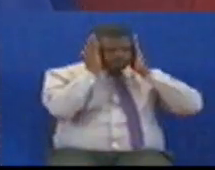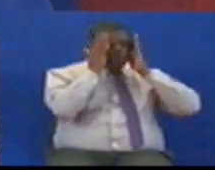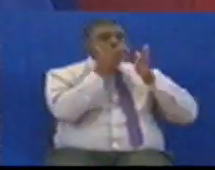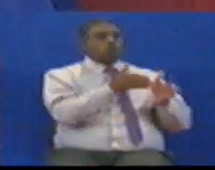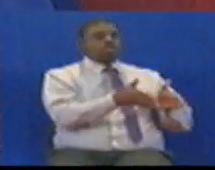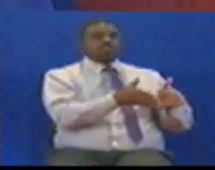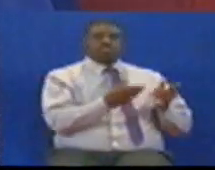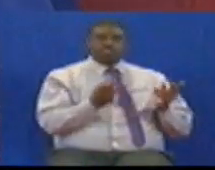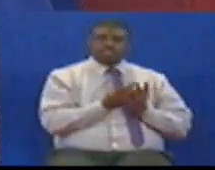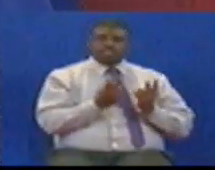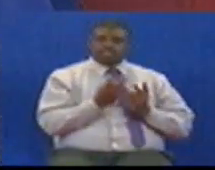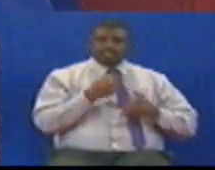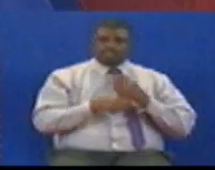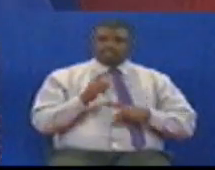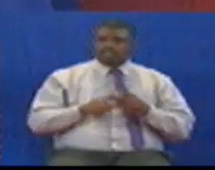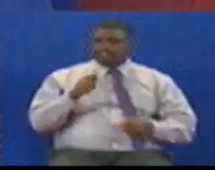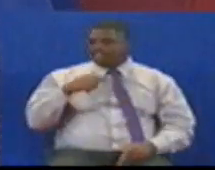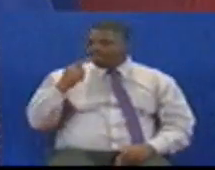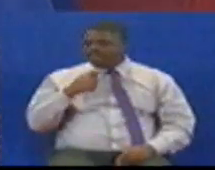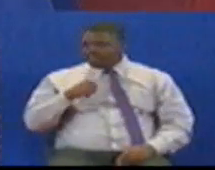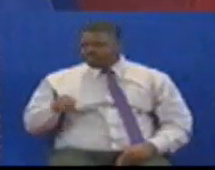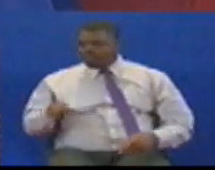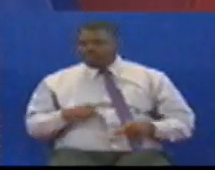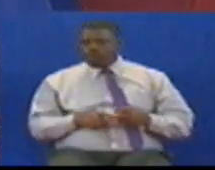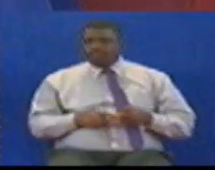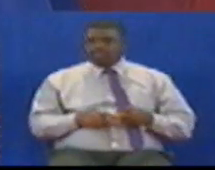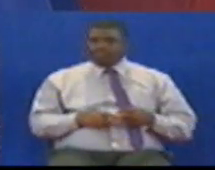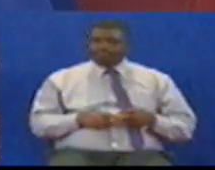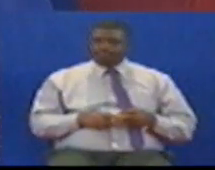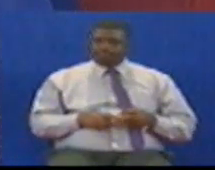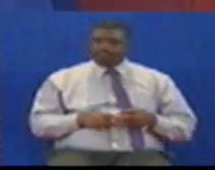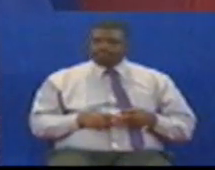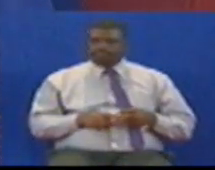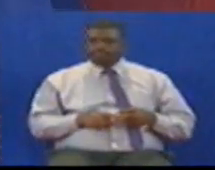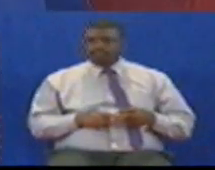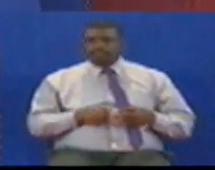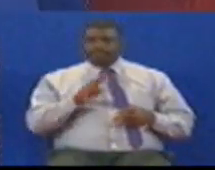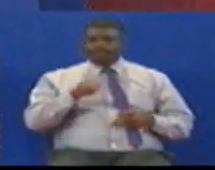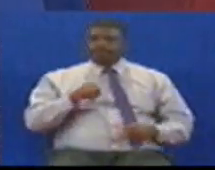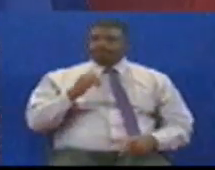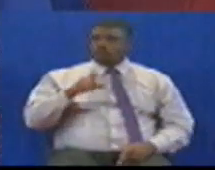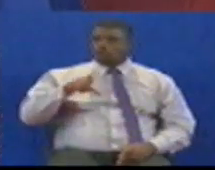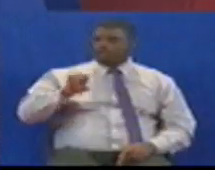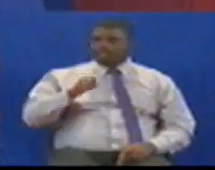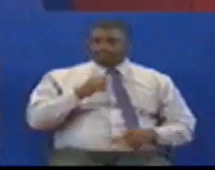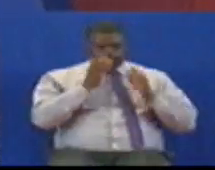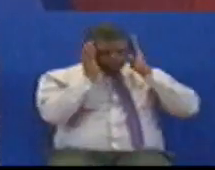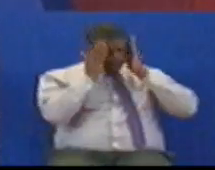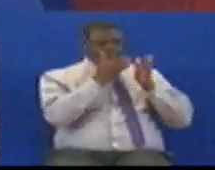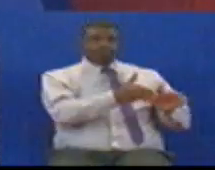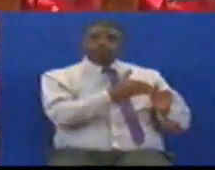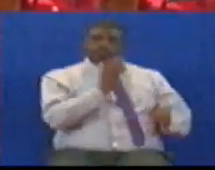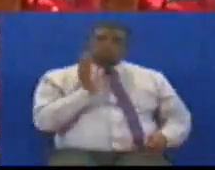kama ilivyokuwa kwenye hotuba ya TAMISEMI, kama Mheshimiwa Ruth Mole alivyojielekeza hivi sasa moja kwa